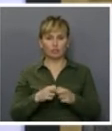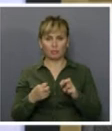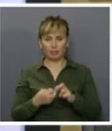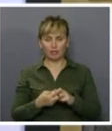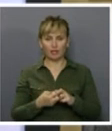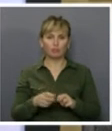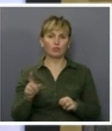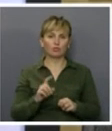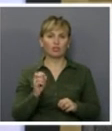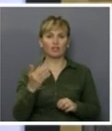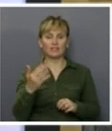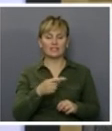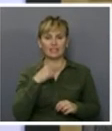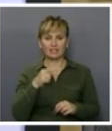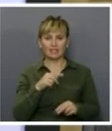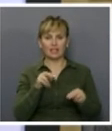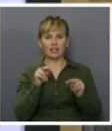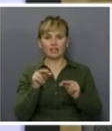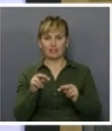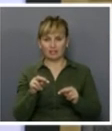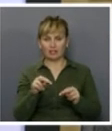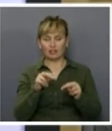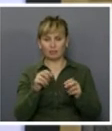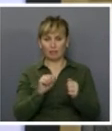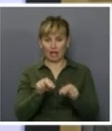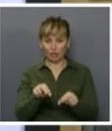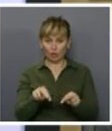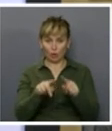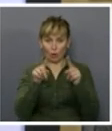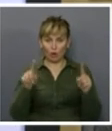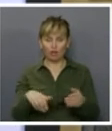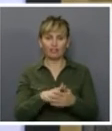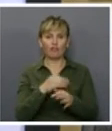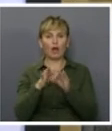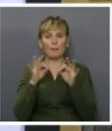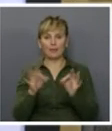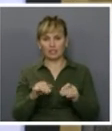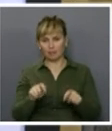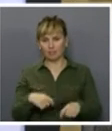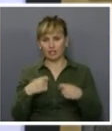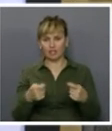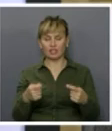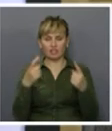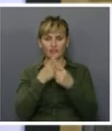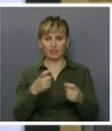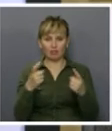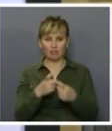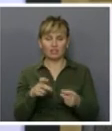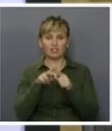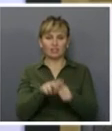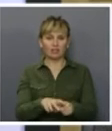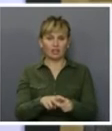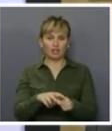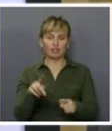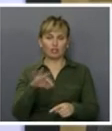что, как вы сказали, контрольно-кассовые машины нового образца, да, с онлайн-передачей данных навязали предпринимателям.